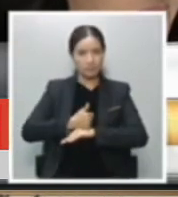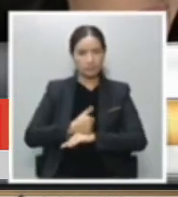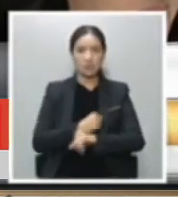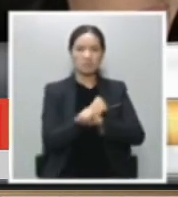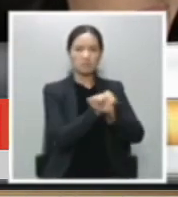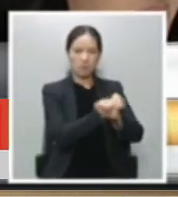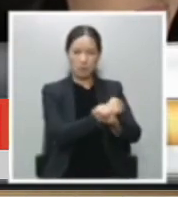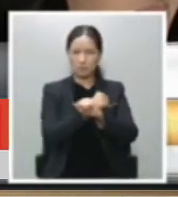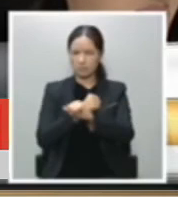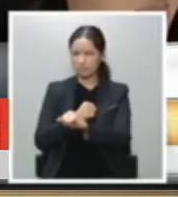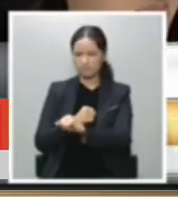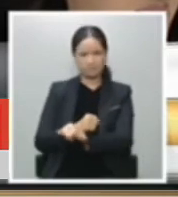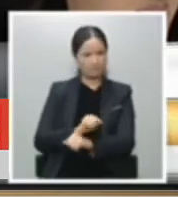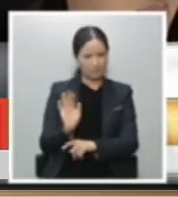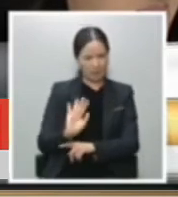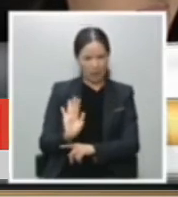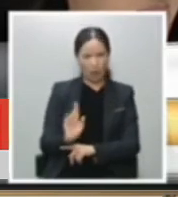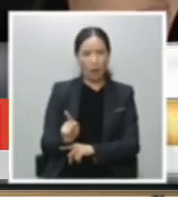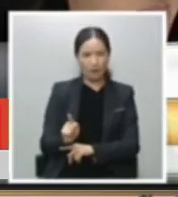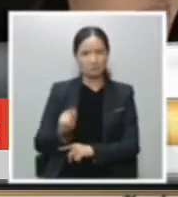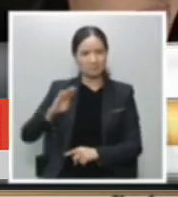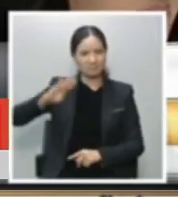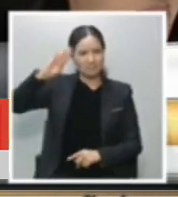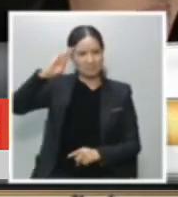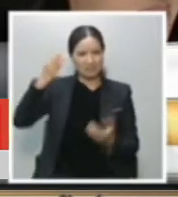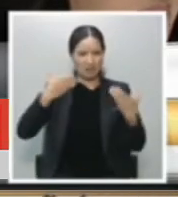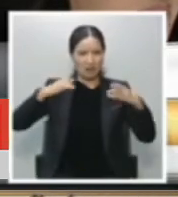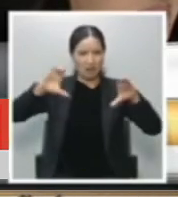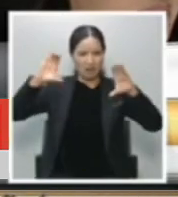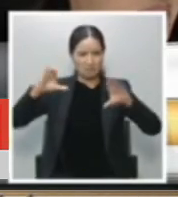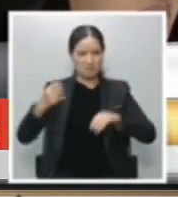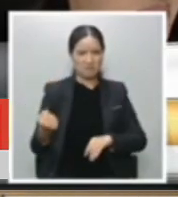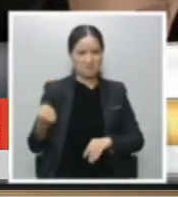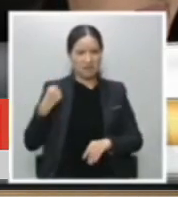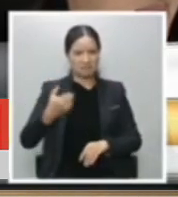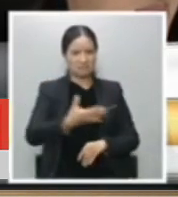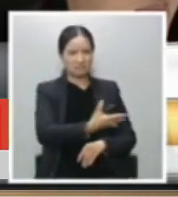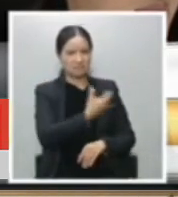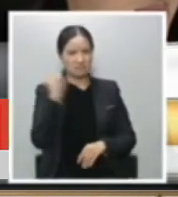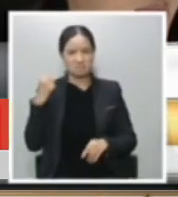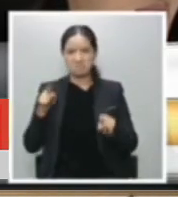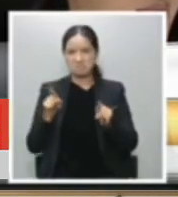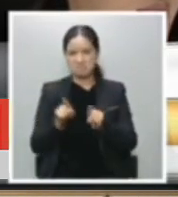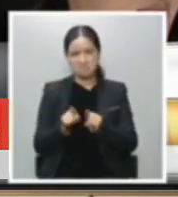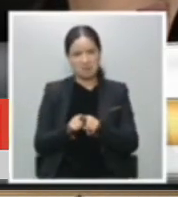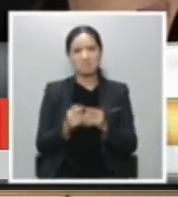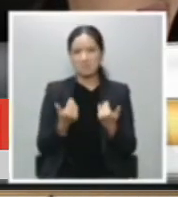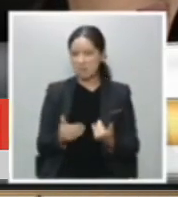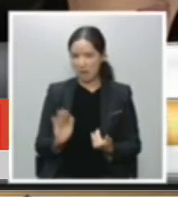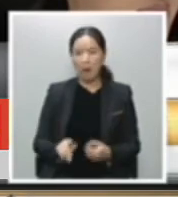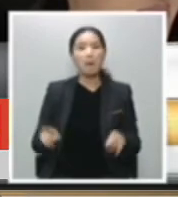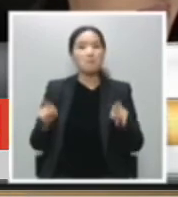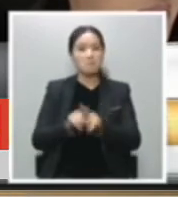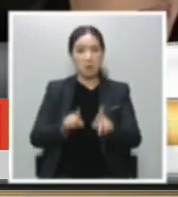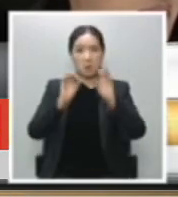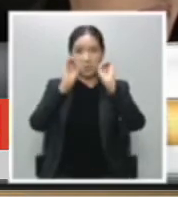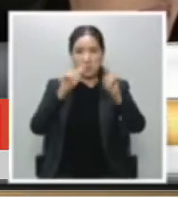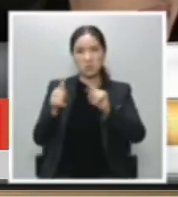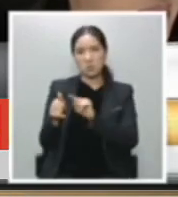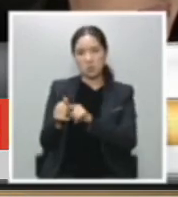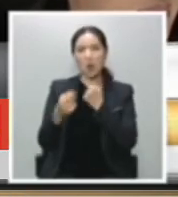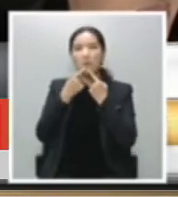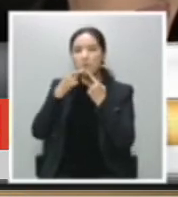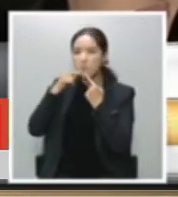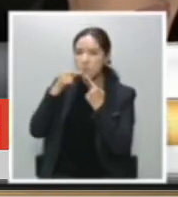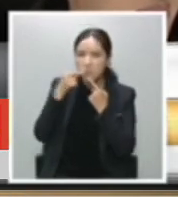องกันไม่ให้มีการรัฐประหารเกิดขึ้นอีกดังเช่นครูครองที่เป่งวรีก่อนถูกประหารชีวิตก